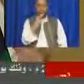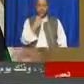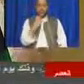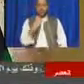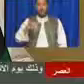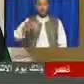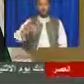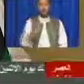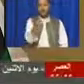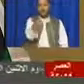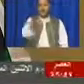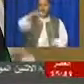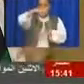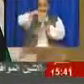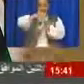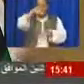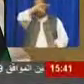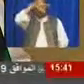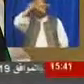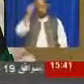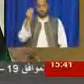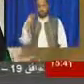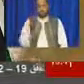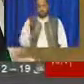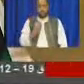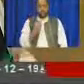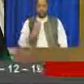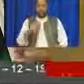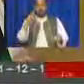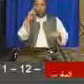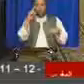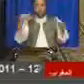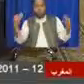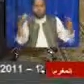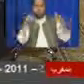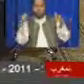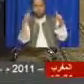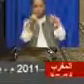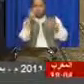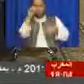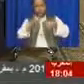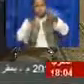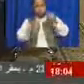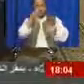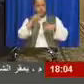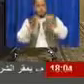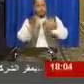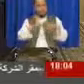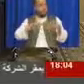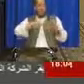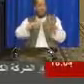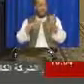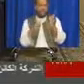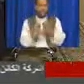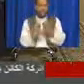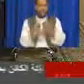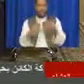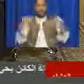الجبل بن وليد لليبيين اللي حدث بينهم ما حدث من هذه